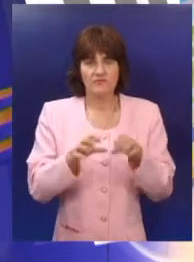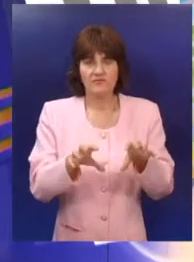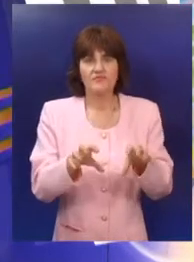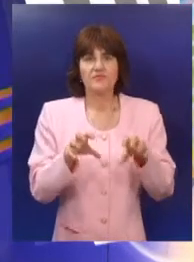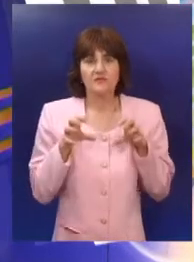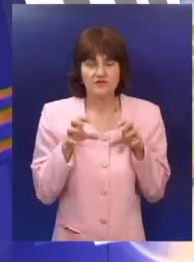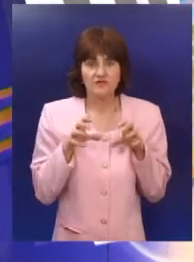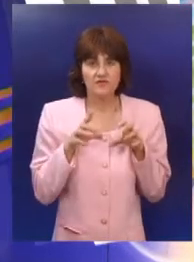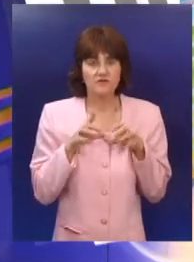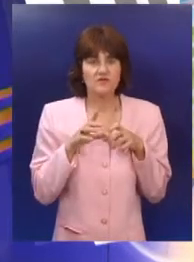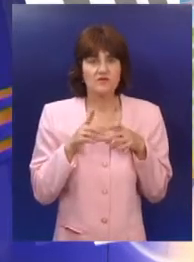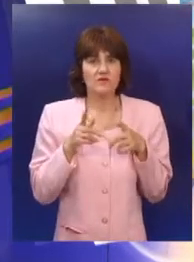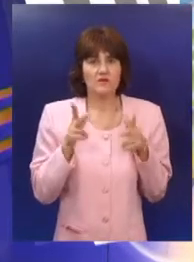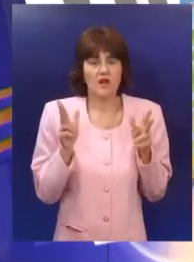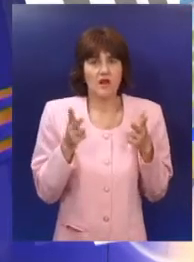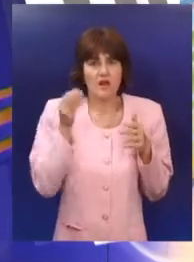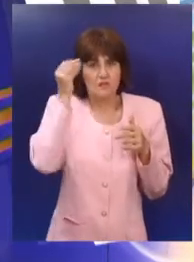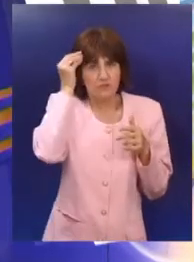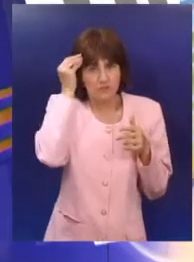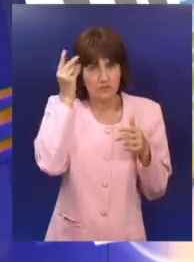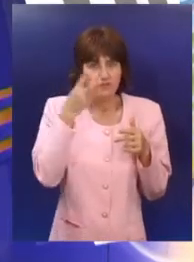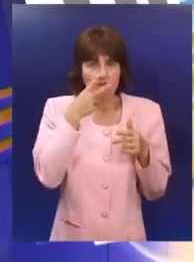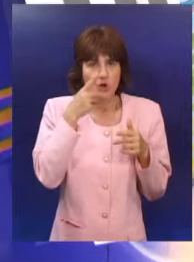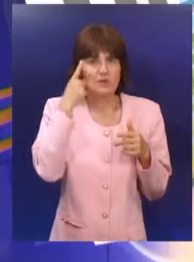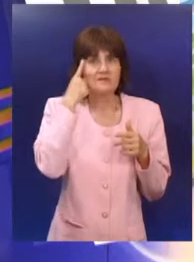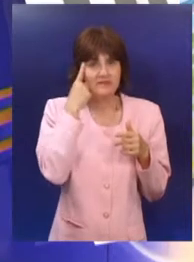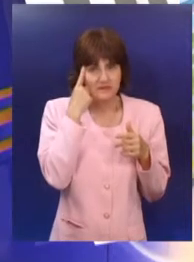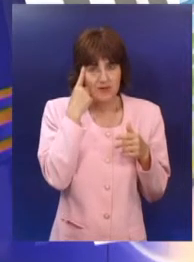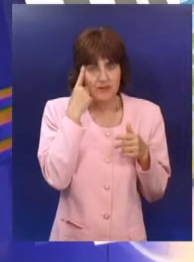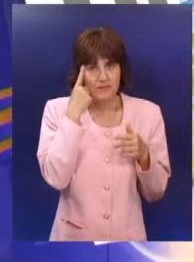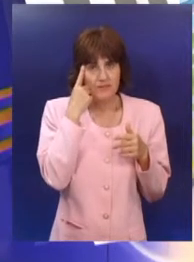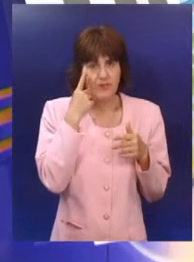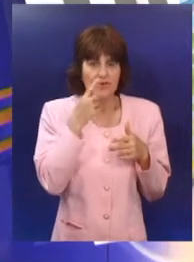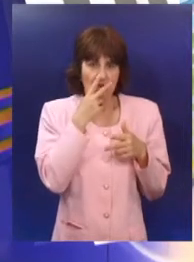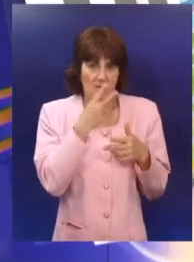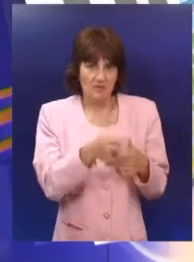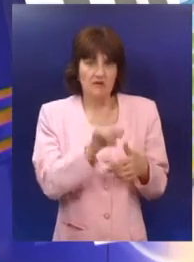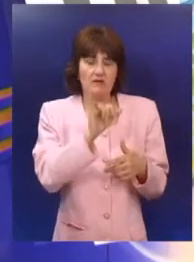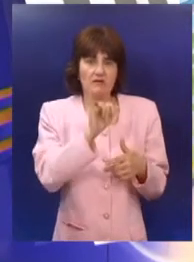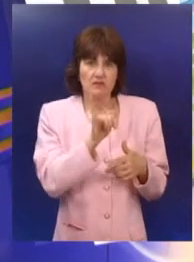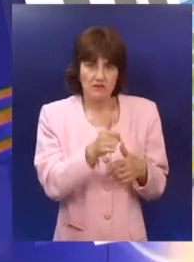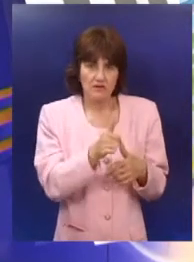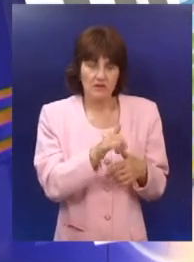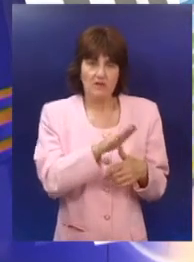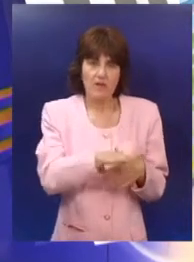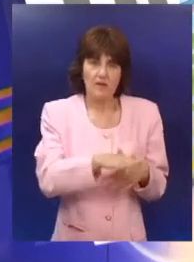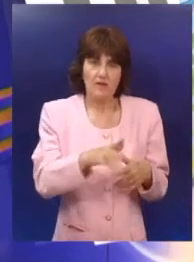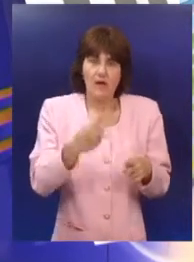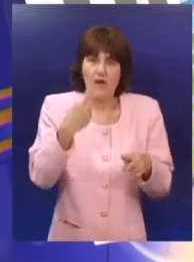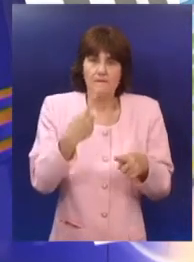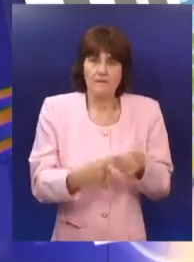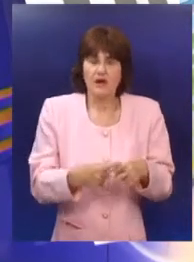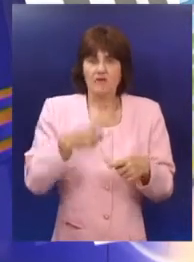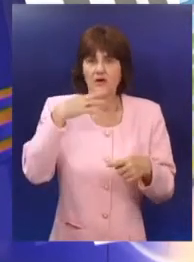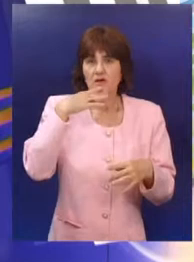Učenici prosto upijaju jezik, a ono što znamo, povratne informacije jesu da vrlo